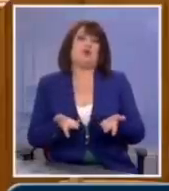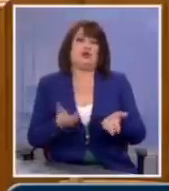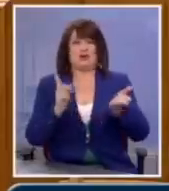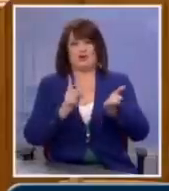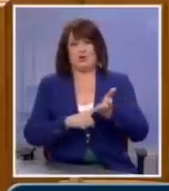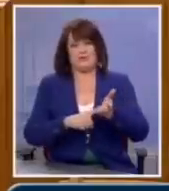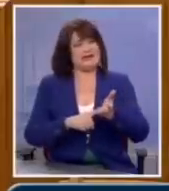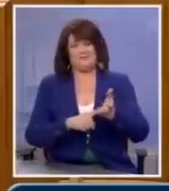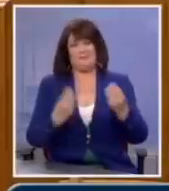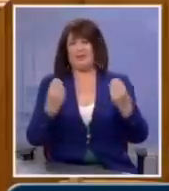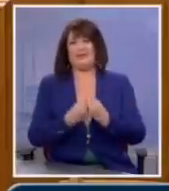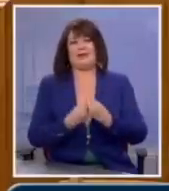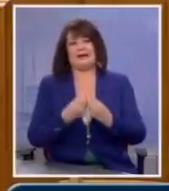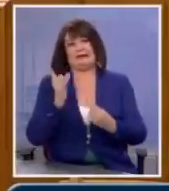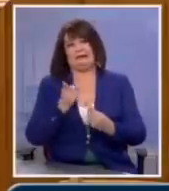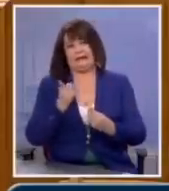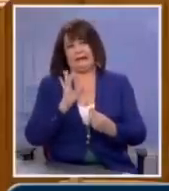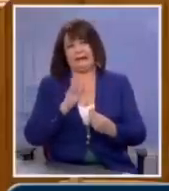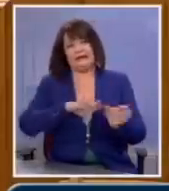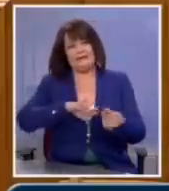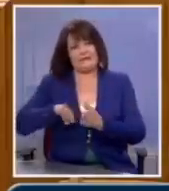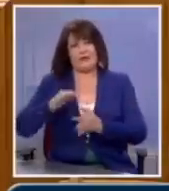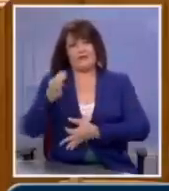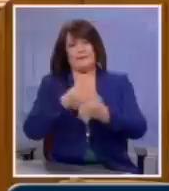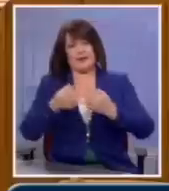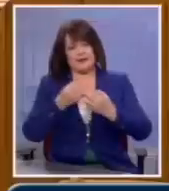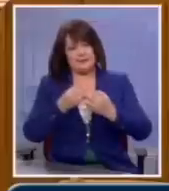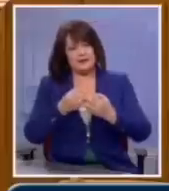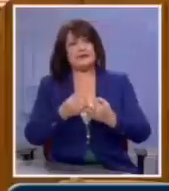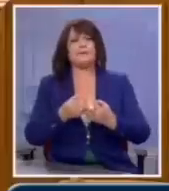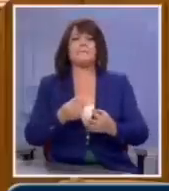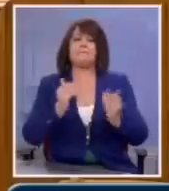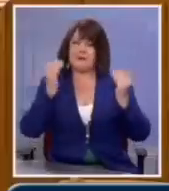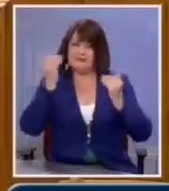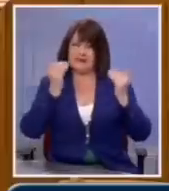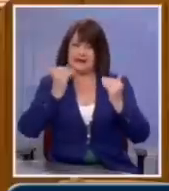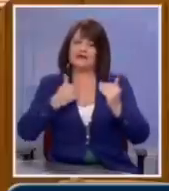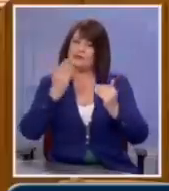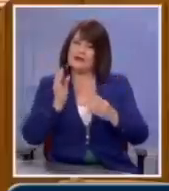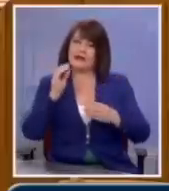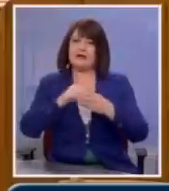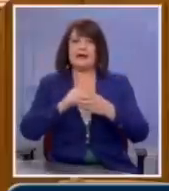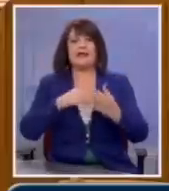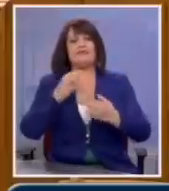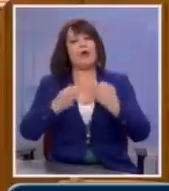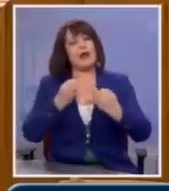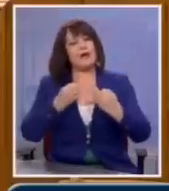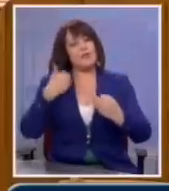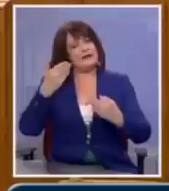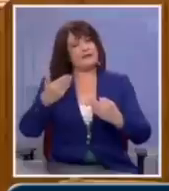νομική κριτική και τα προσπερνώ και επιφυλάσσομαι να παρέμβω σε όποιο